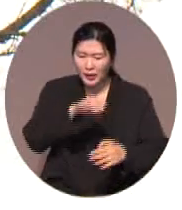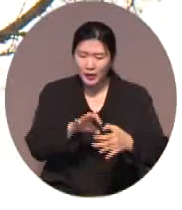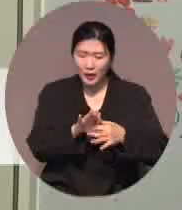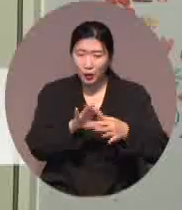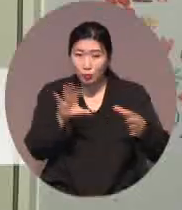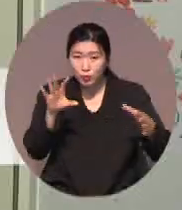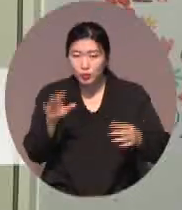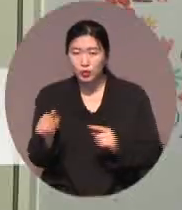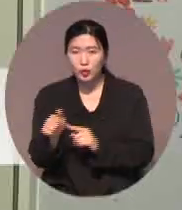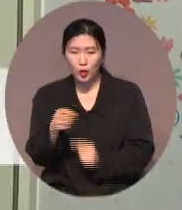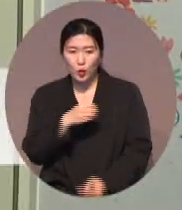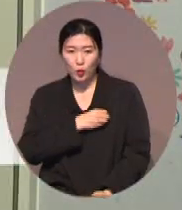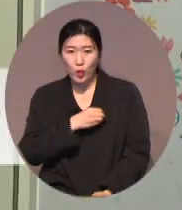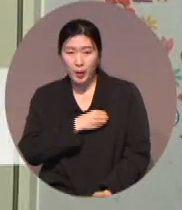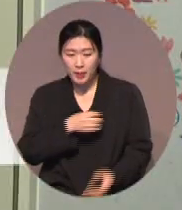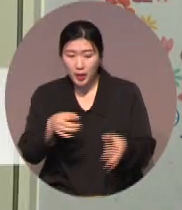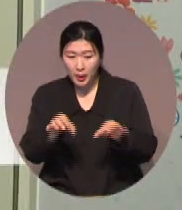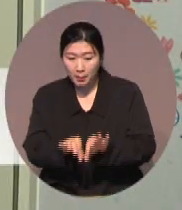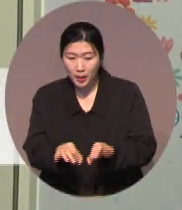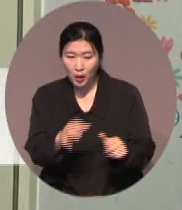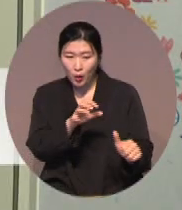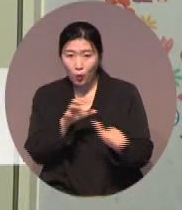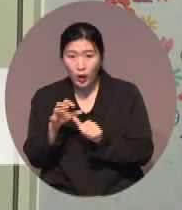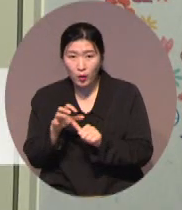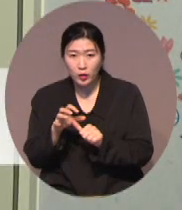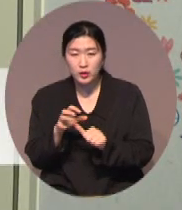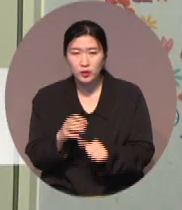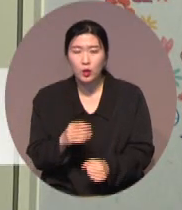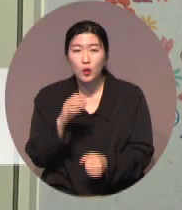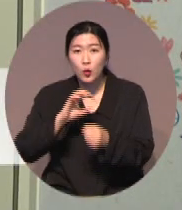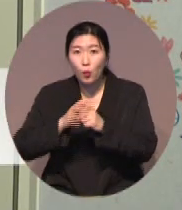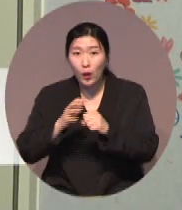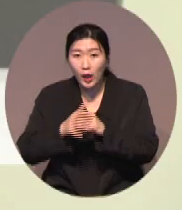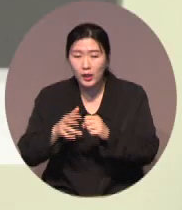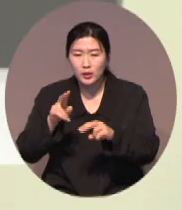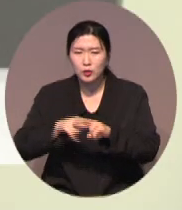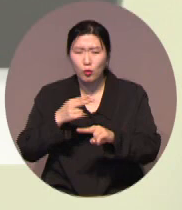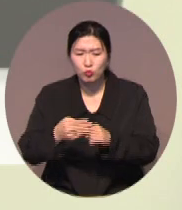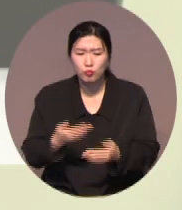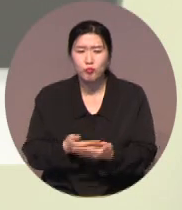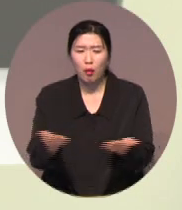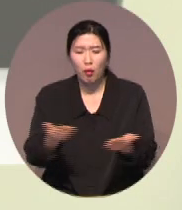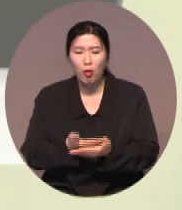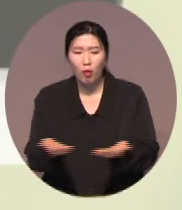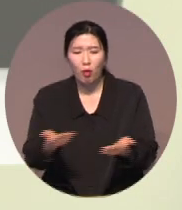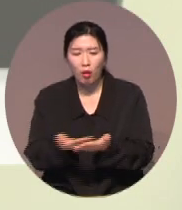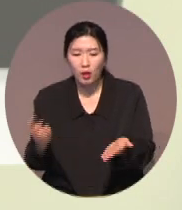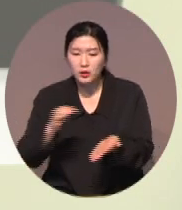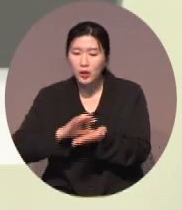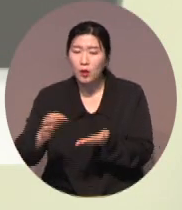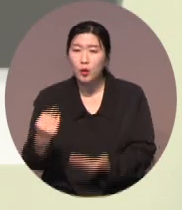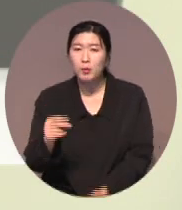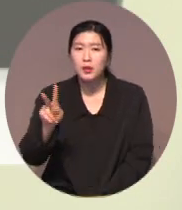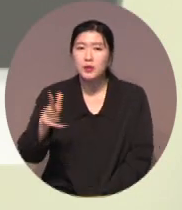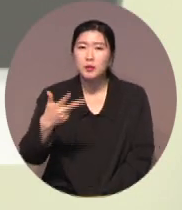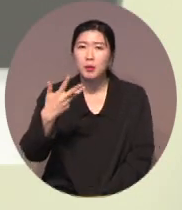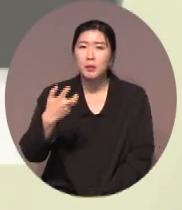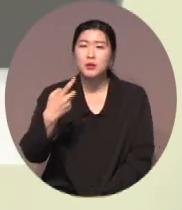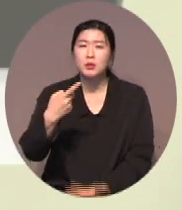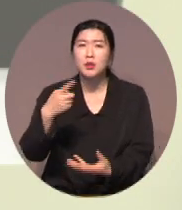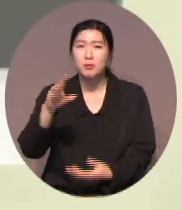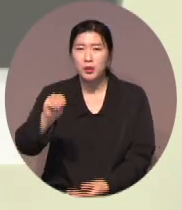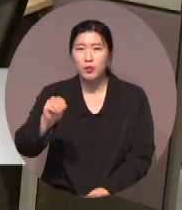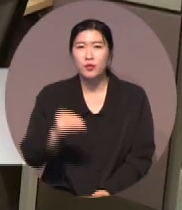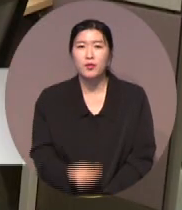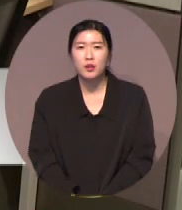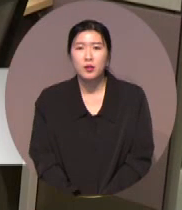근거 없이 조합경비로 조합원 20021명에게 718만원 상당의 과일 선물세트를 제공한